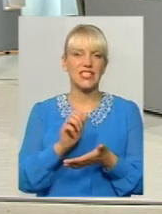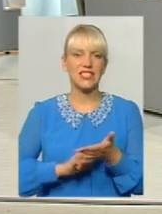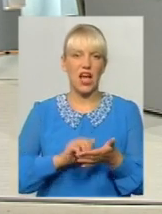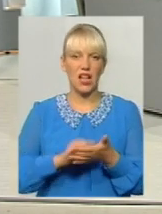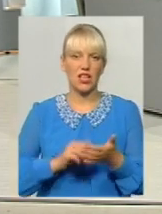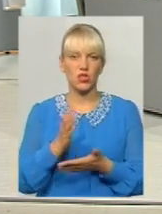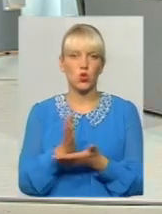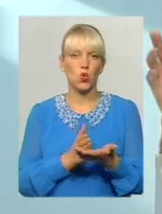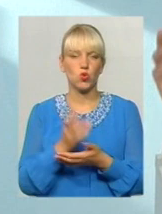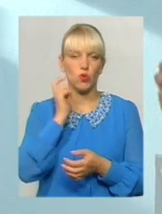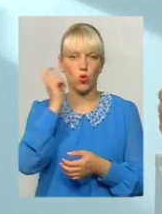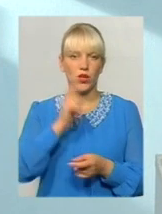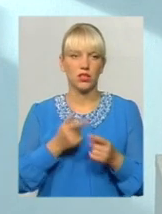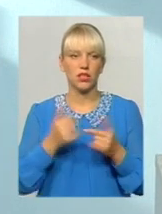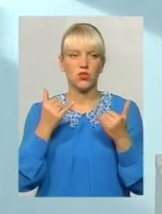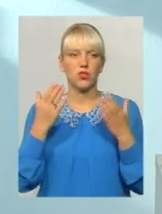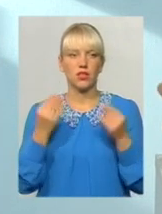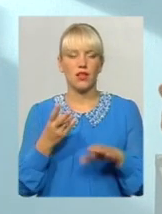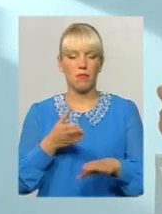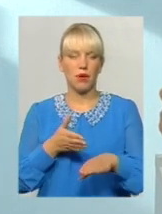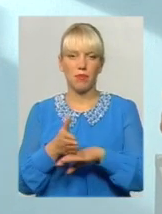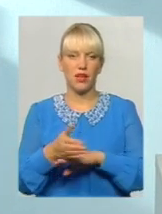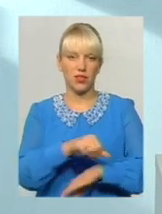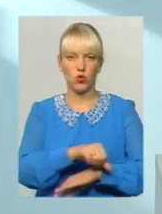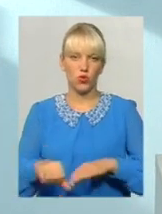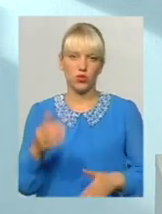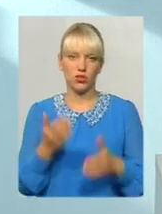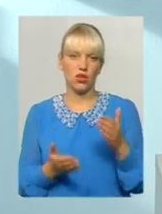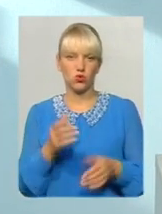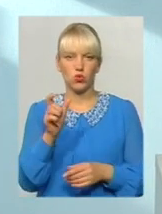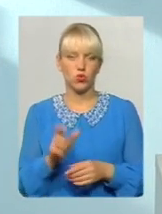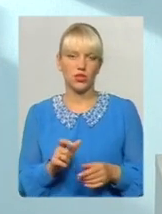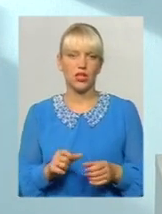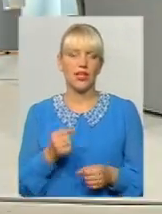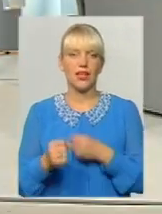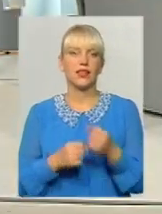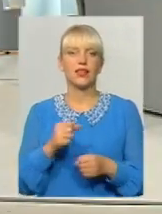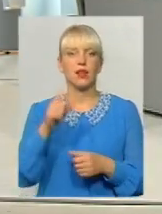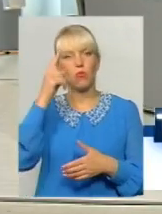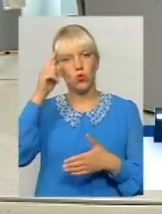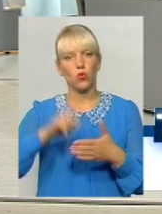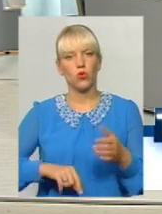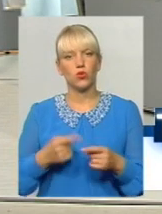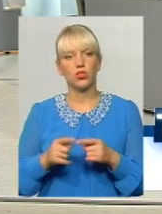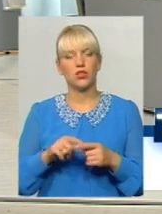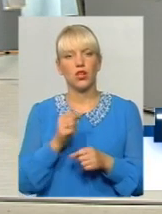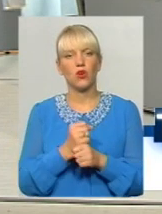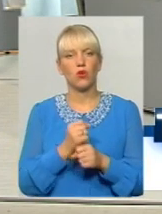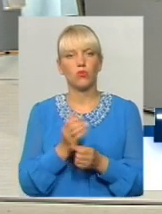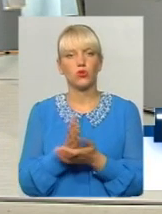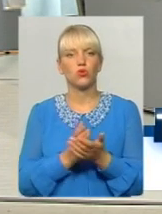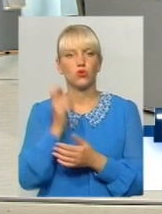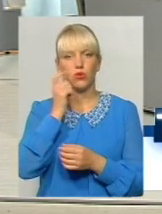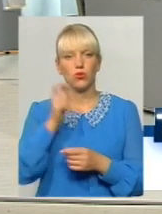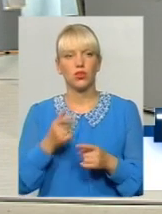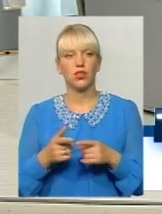здійснюють. На сьогоднішній день, дивіться, при перетині кордону, якщо це людина їде по дорученню, то робиться доручення, фіскальна служба України зараз